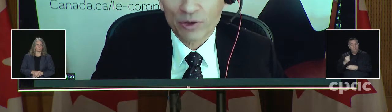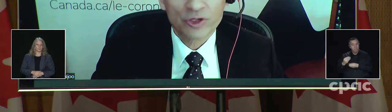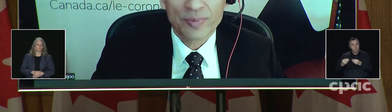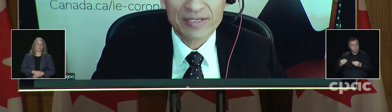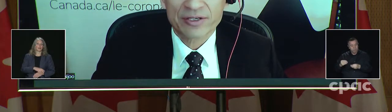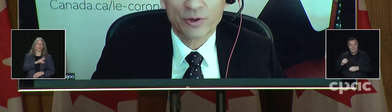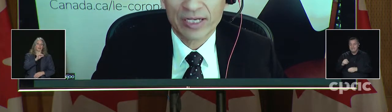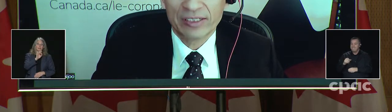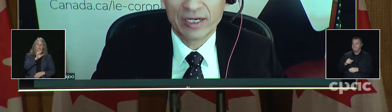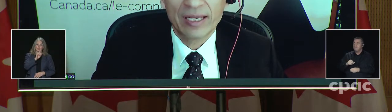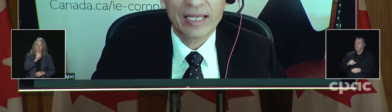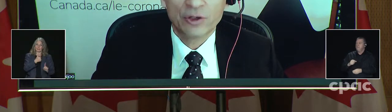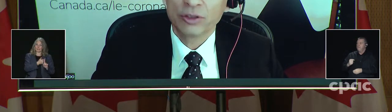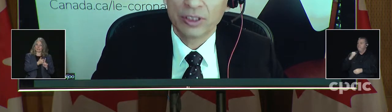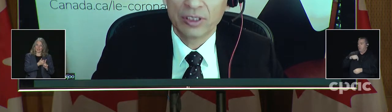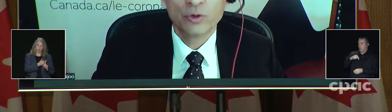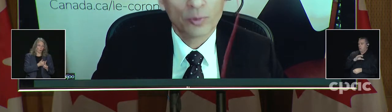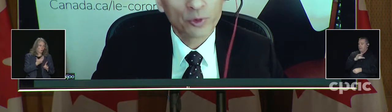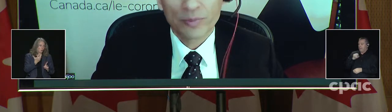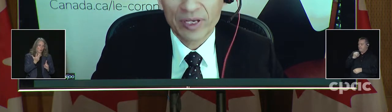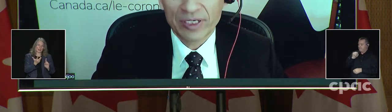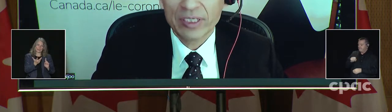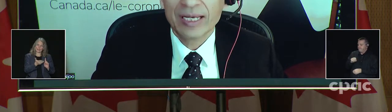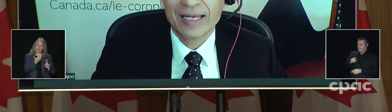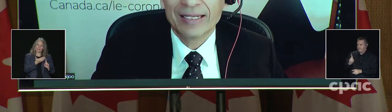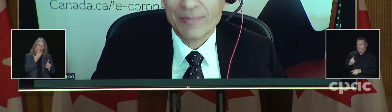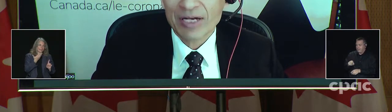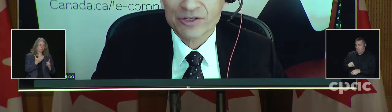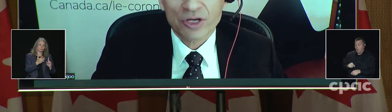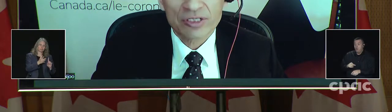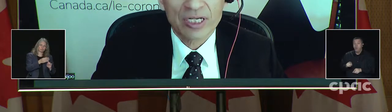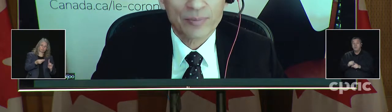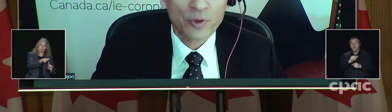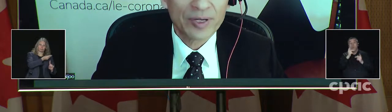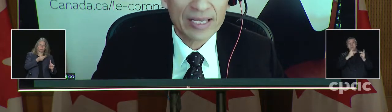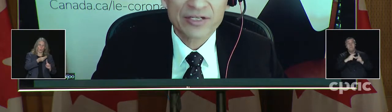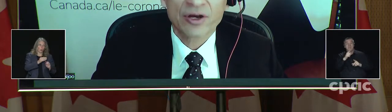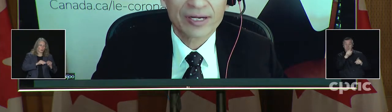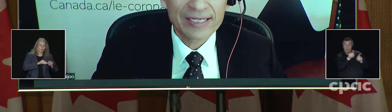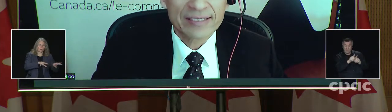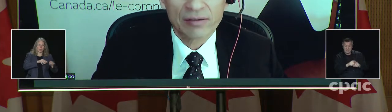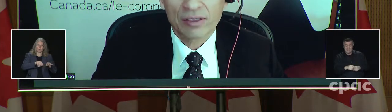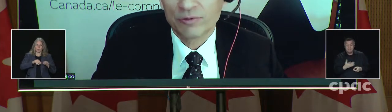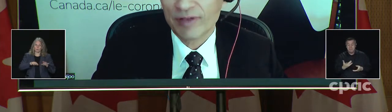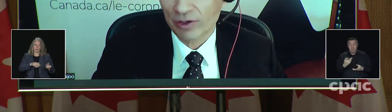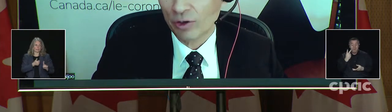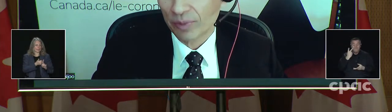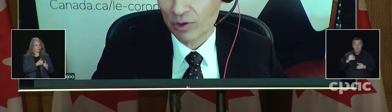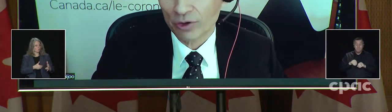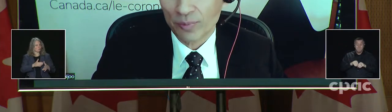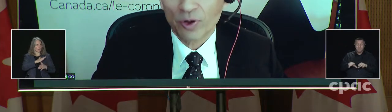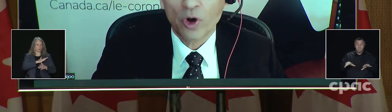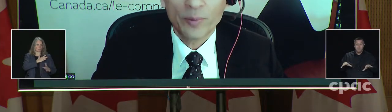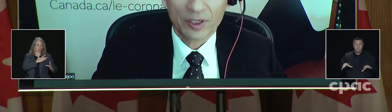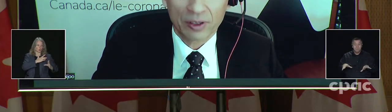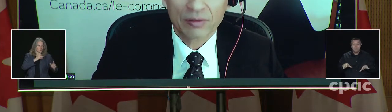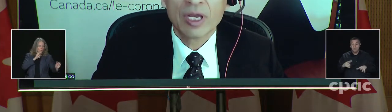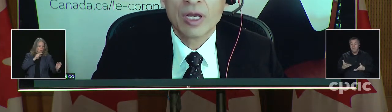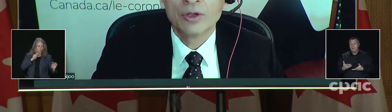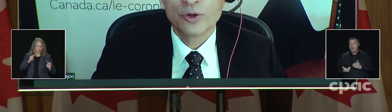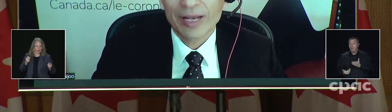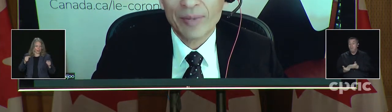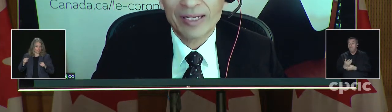principale préoccupation au Canada et dans de nombreux pays, l'émergence de la propagation récente du variant préoccupant